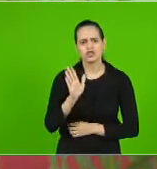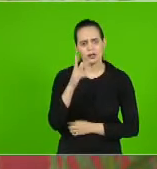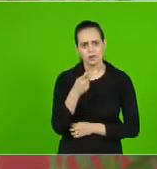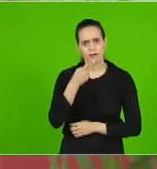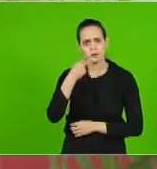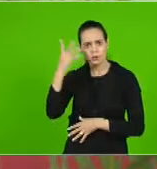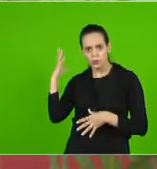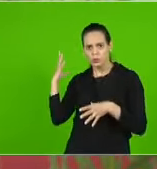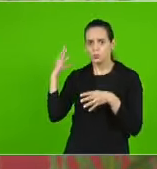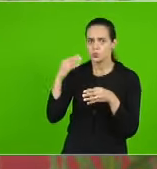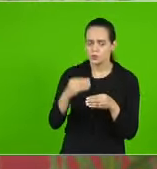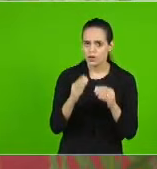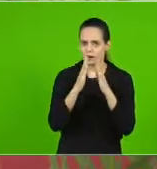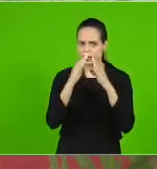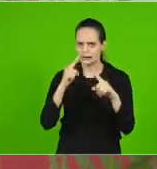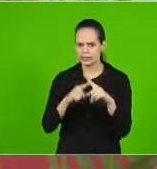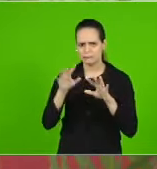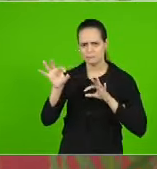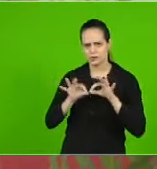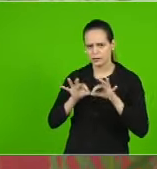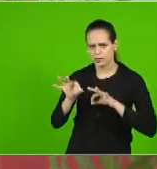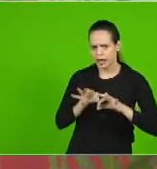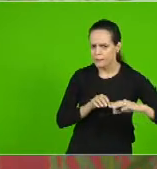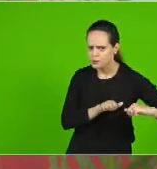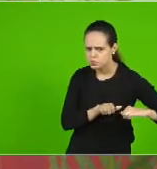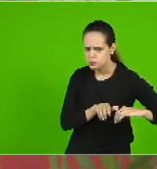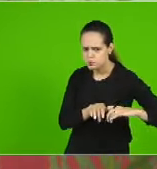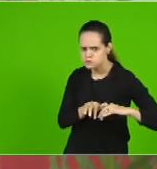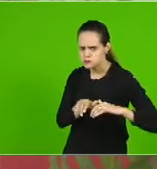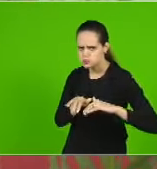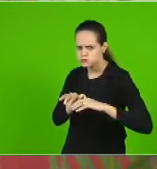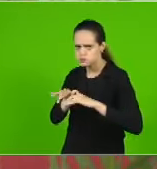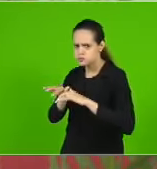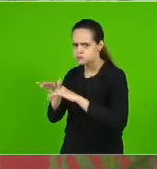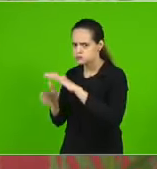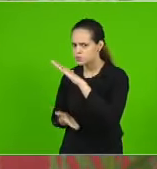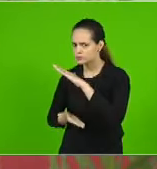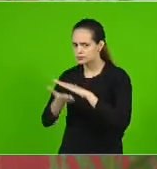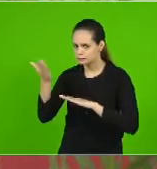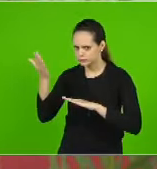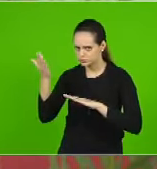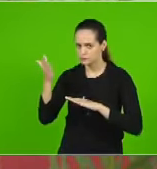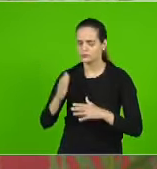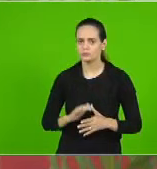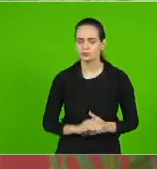чем было упомянуто, что Церковь подготавливается к своему исходу. Теперь нам нужно